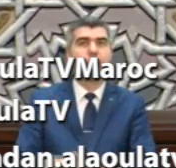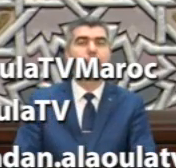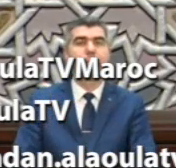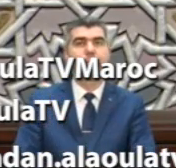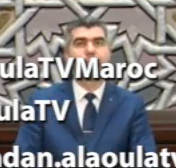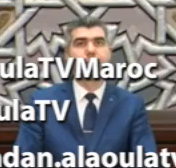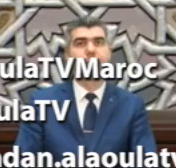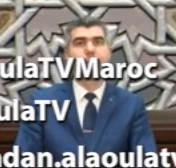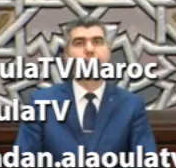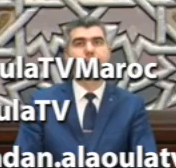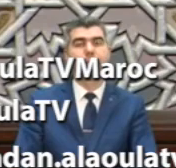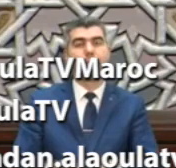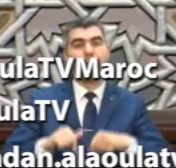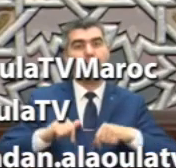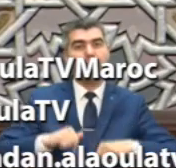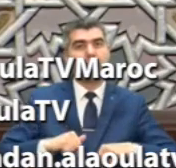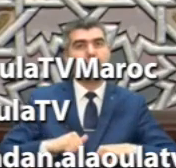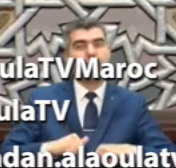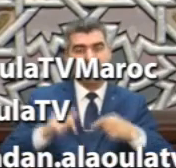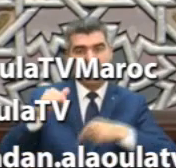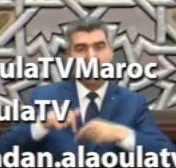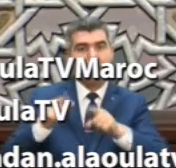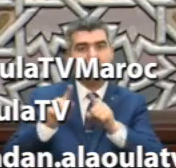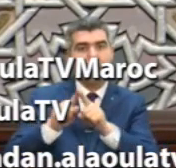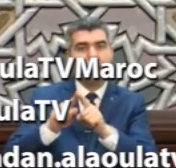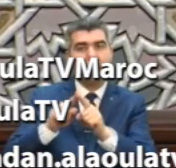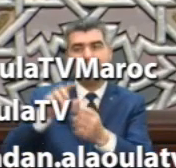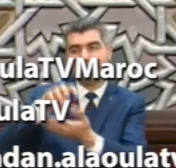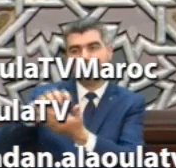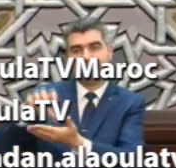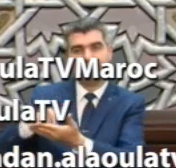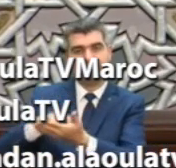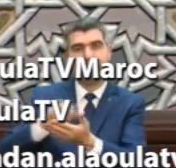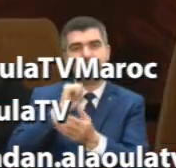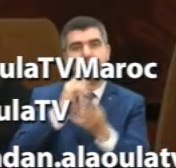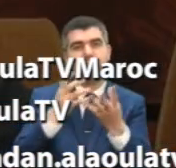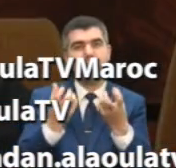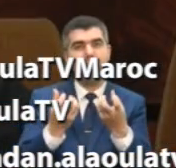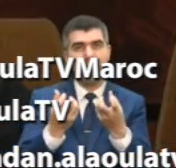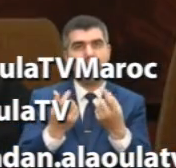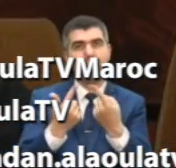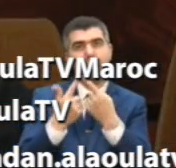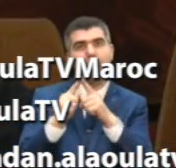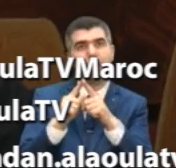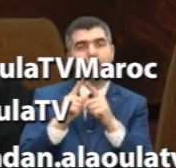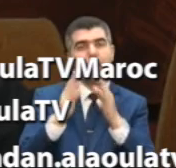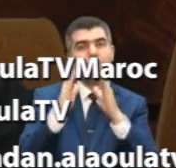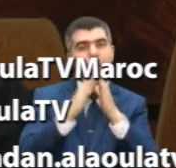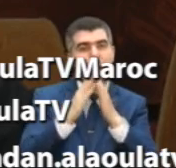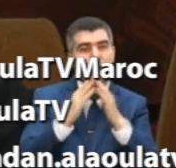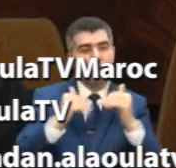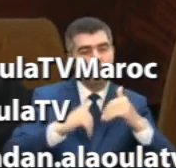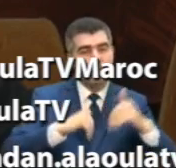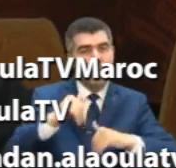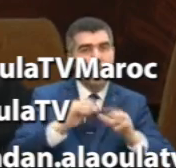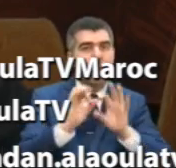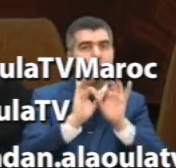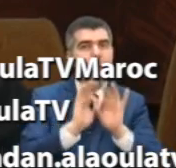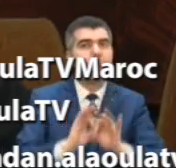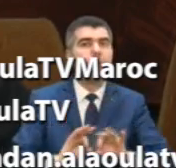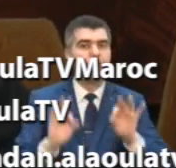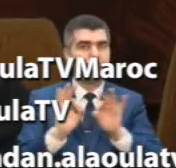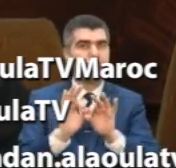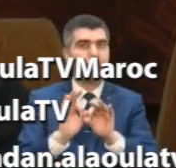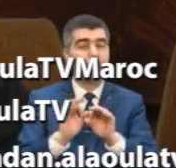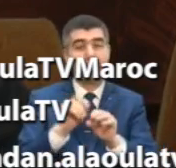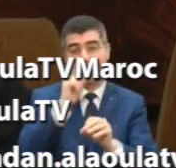النائب. سيد الوزير، لا زالت العديد من الأحياء ببلادنا تعاني من الهشاشة والنقص في التجهيز، وبالتالي تشكل